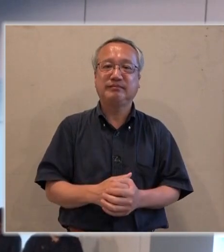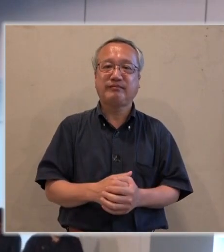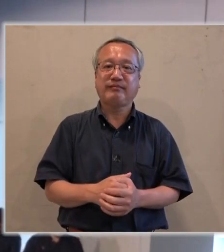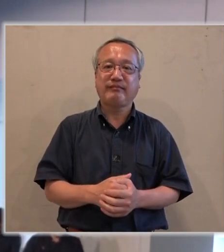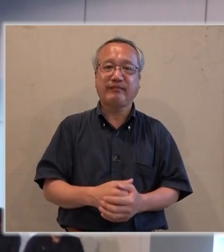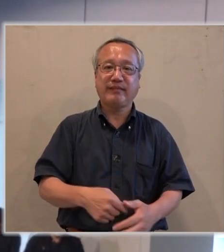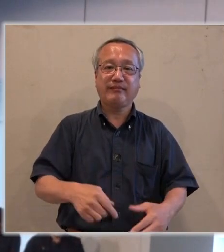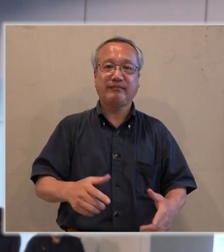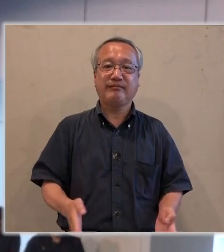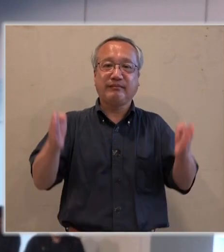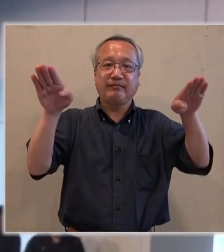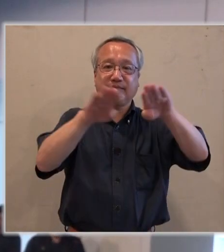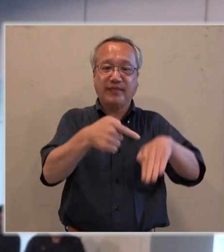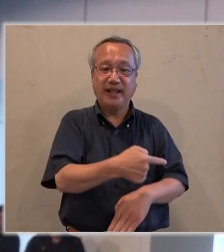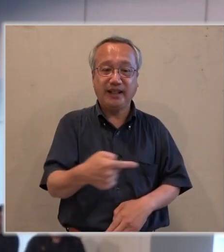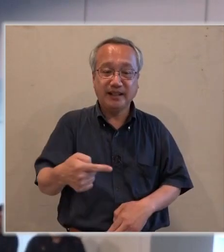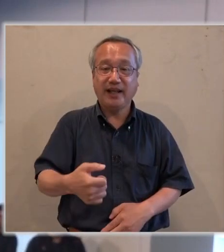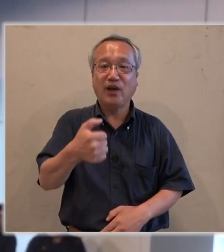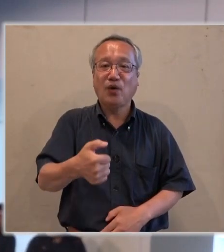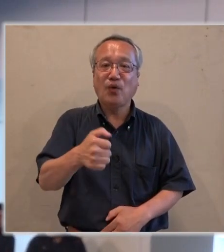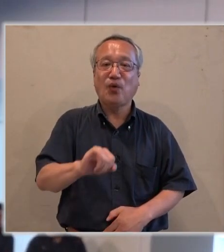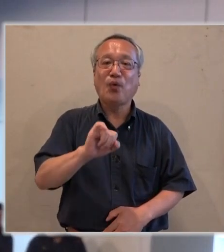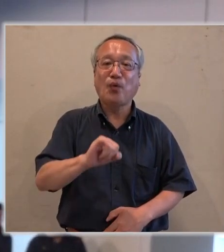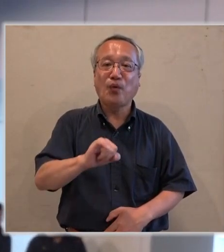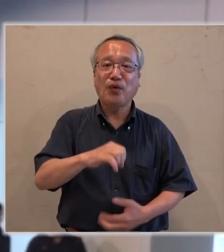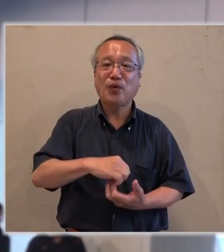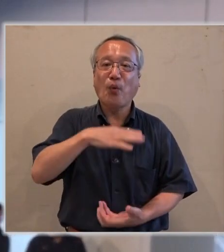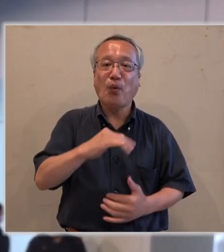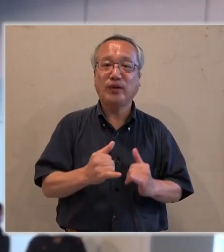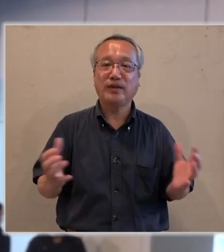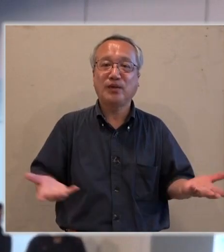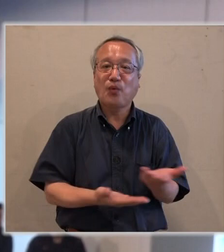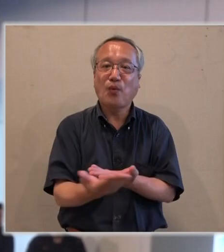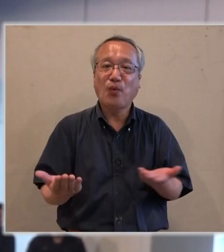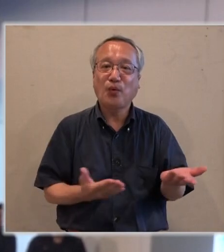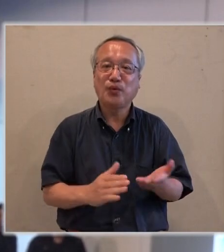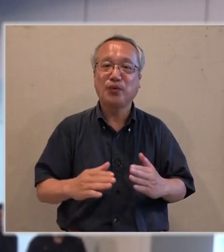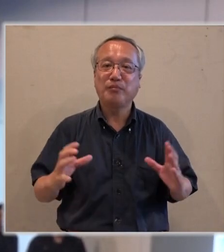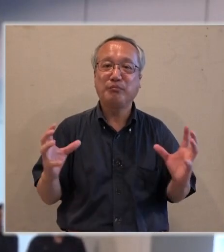1階は老人の高齢者のフロアであってみたり、